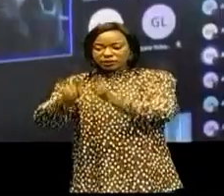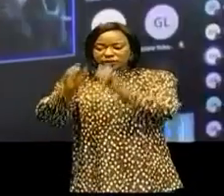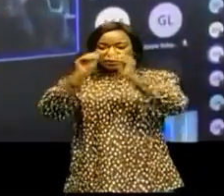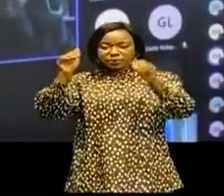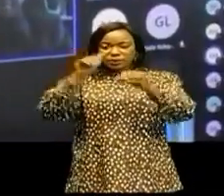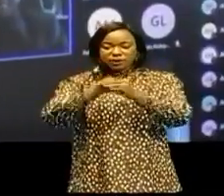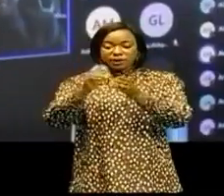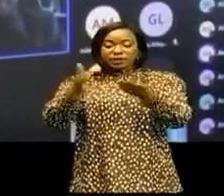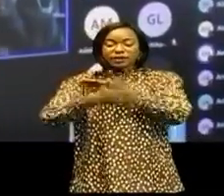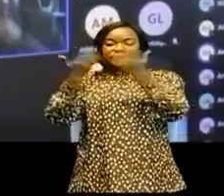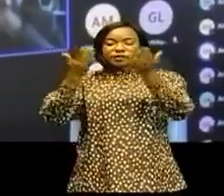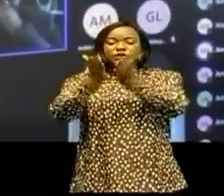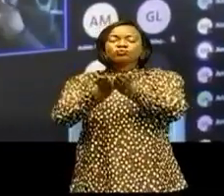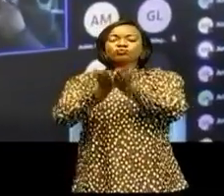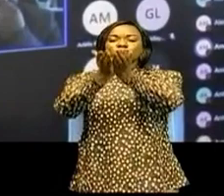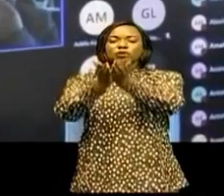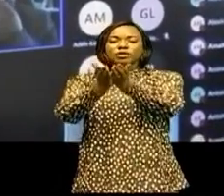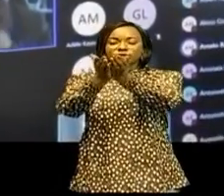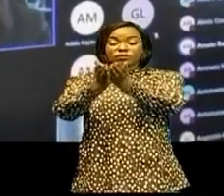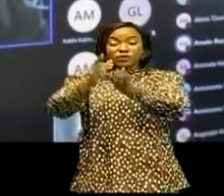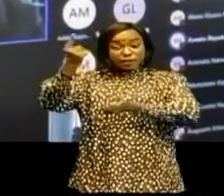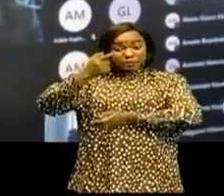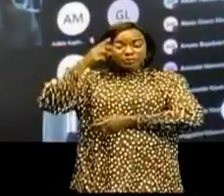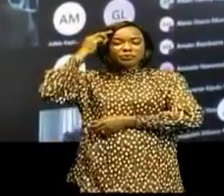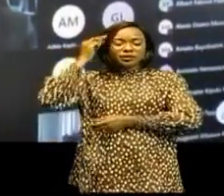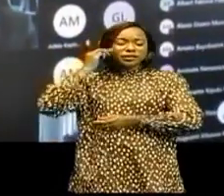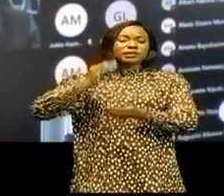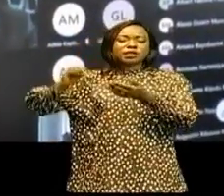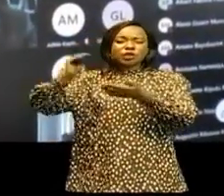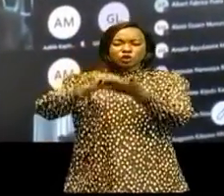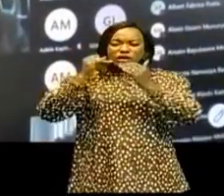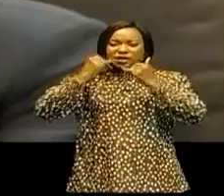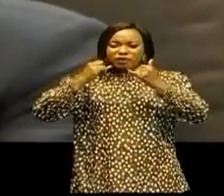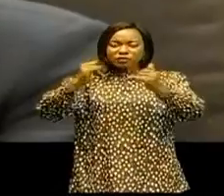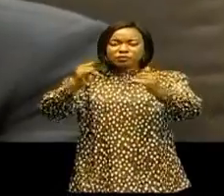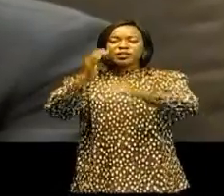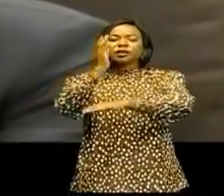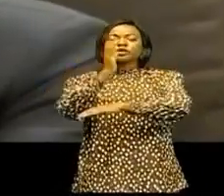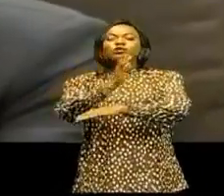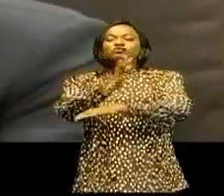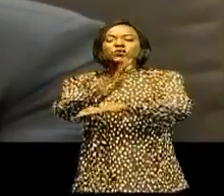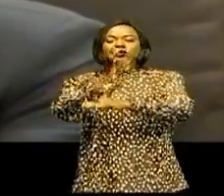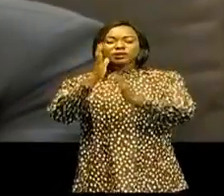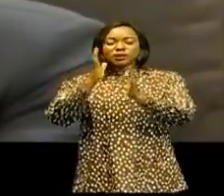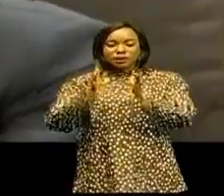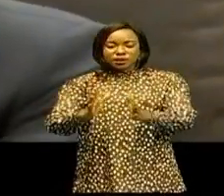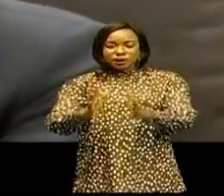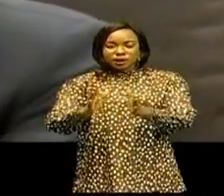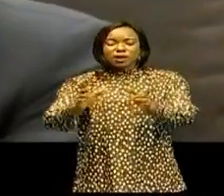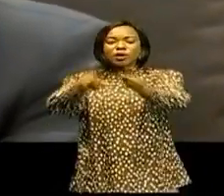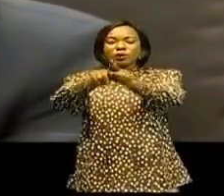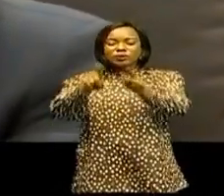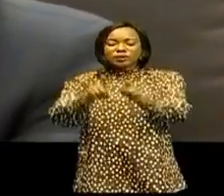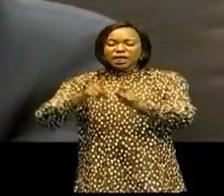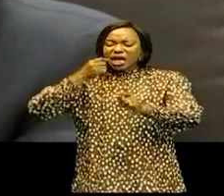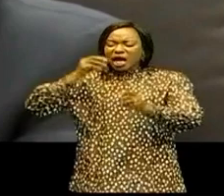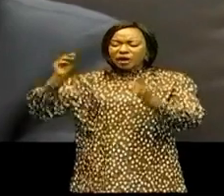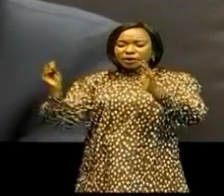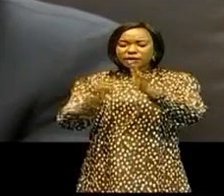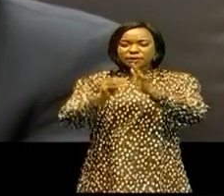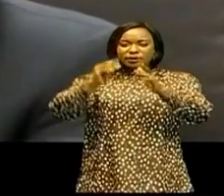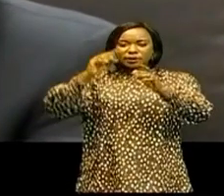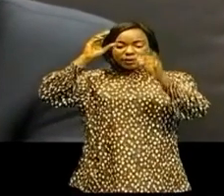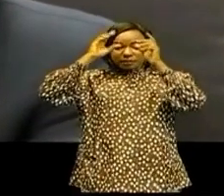Bukavu. Le Premier ministre a informé le Conseil que sur instruction du président de la